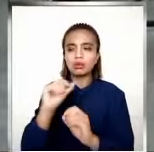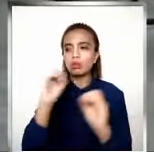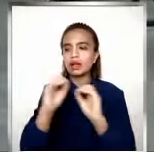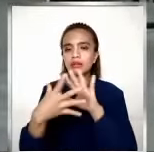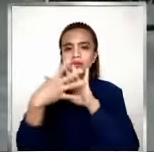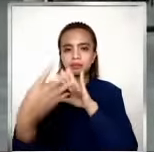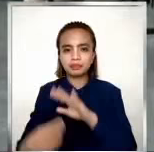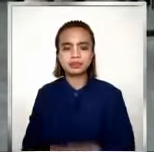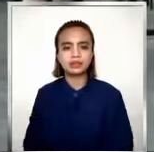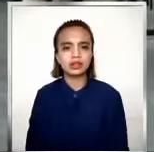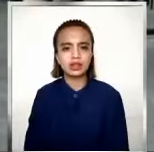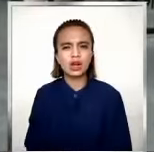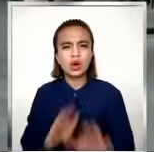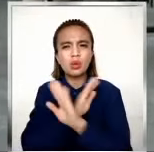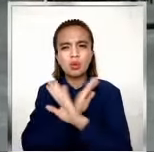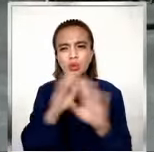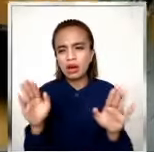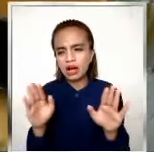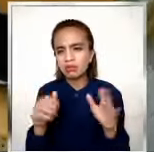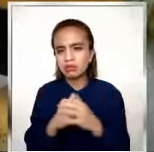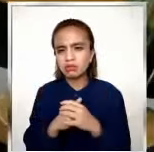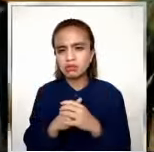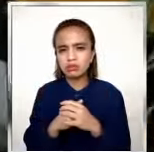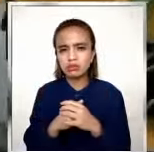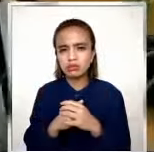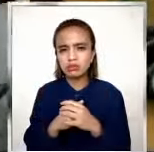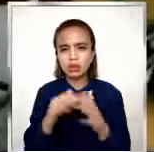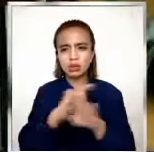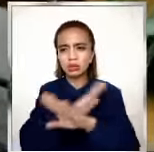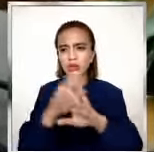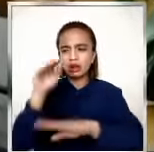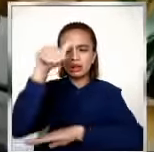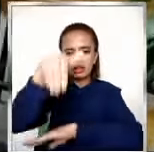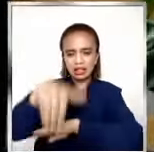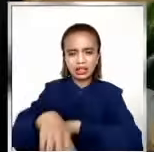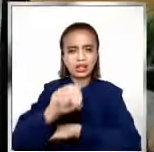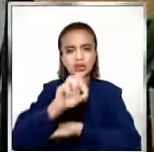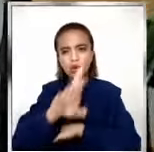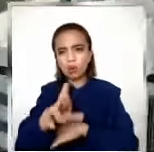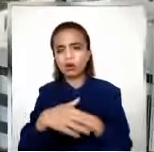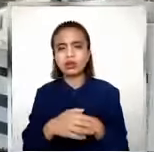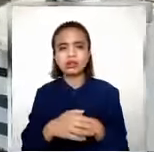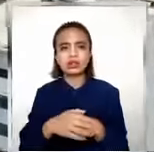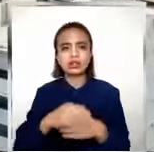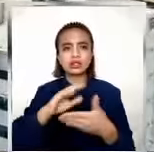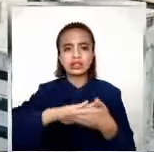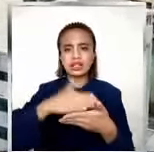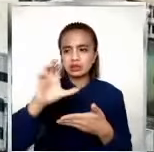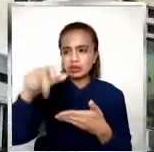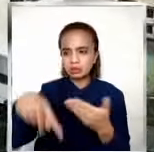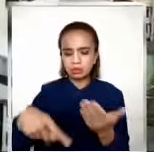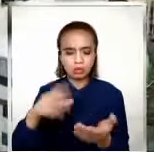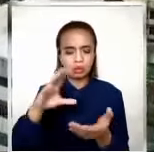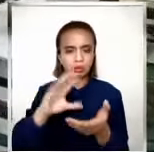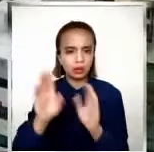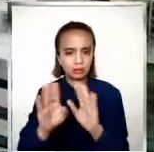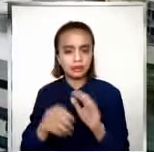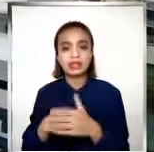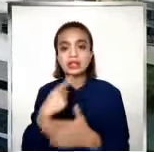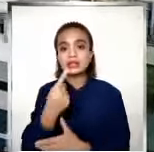na lang masyadong magpagabi or maglabas ng mga balobot Grabe. Sa tala naman, ang PNP bumaba